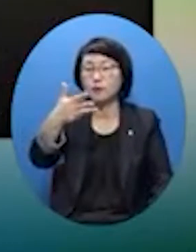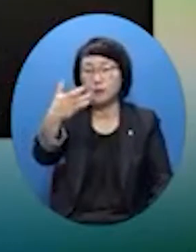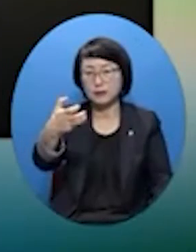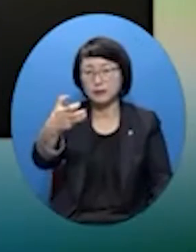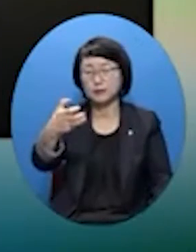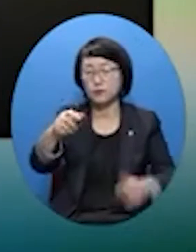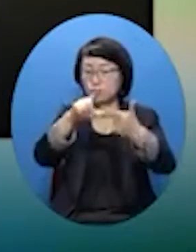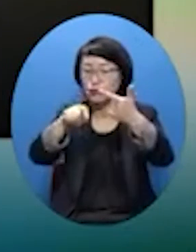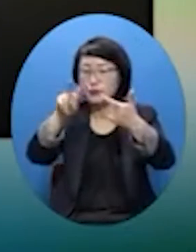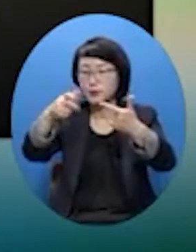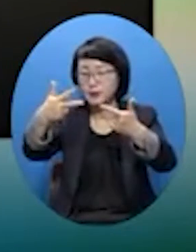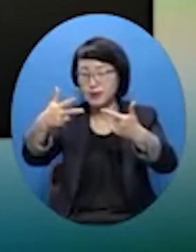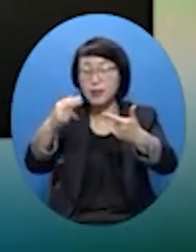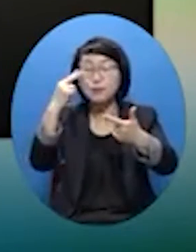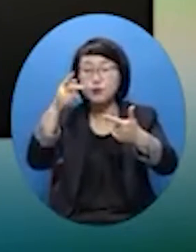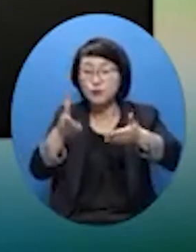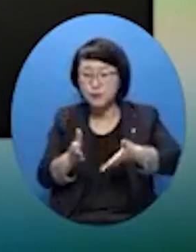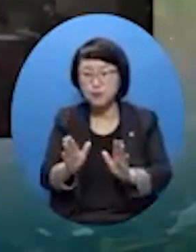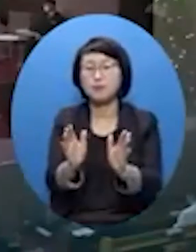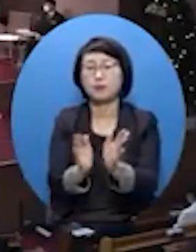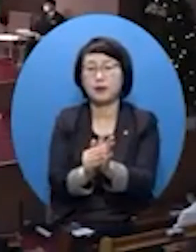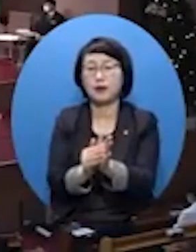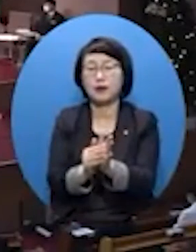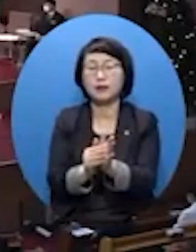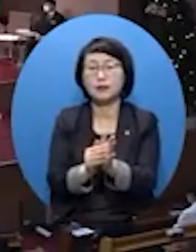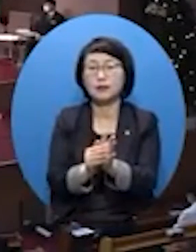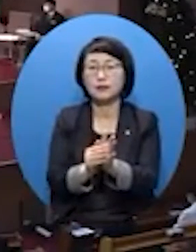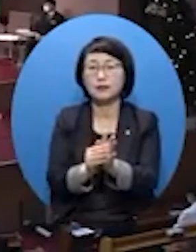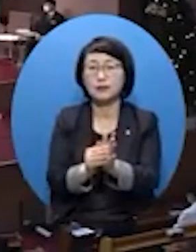1880년 6월 27일 미국 엘라바마주에 태어났는데